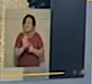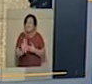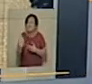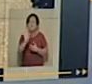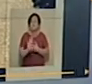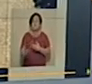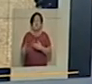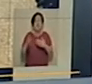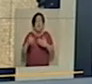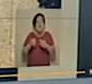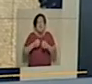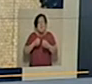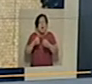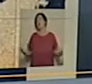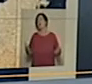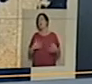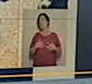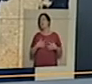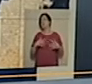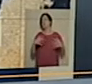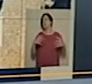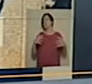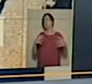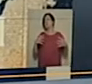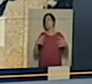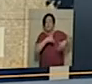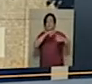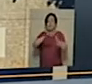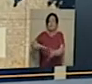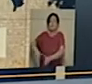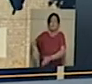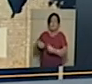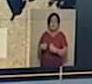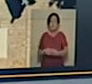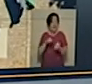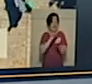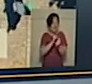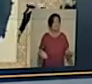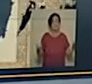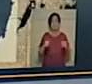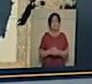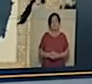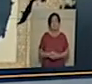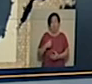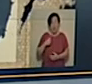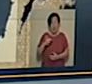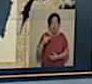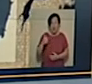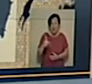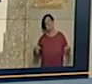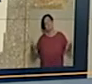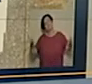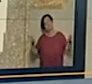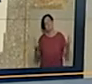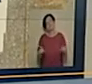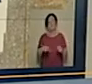να διαβάσουν βιβλία, άρα λόγω των αναπηρών που έχουν. Άρα θα τους μείνει στη μνήμη κάτι όταν το δουλέψουν. Έτσι λοιπόν προσπαθούμε να κάνουμε